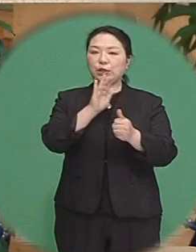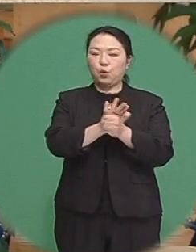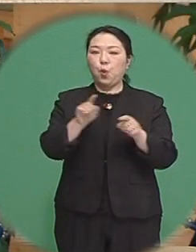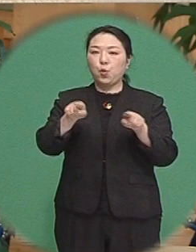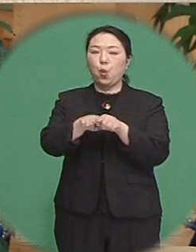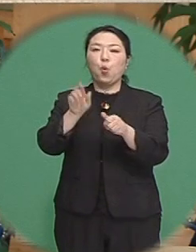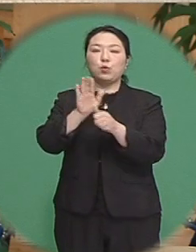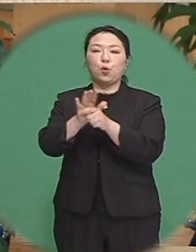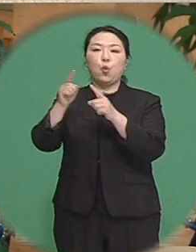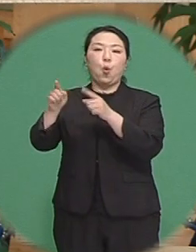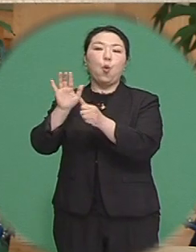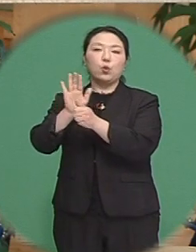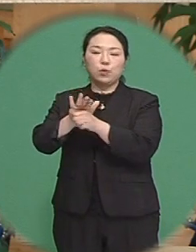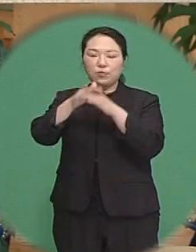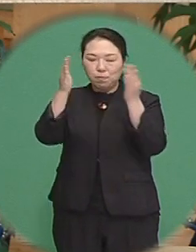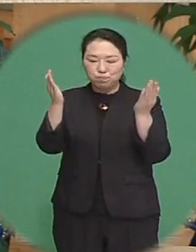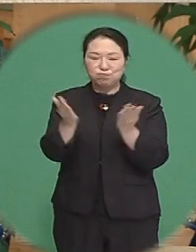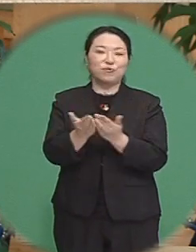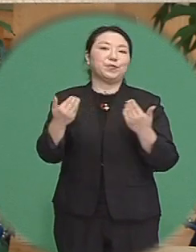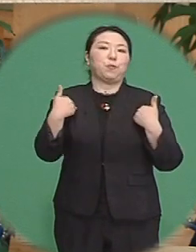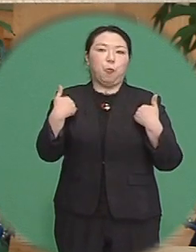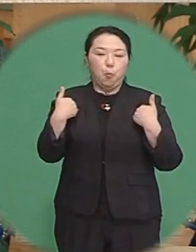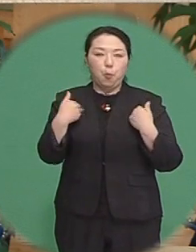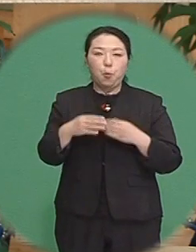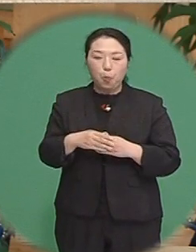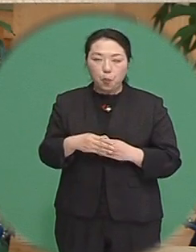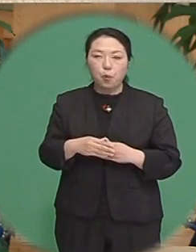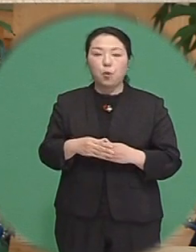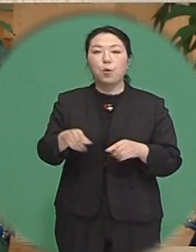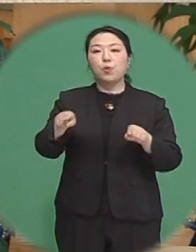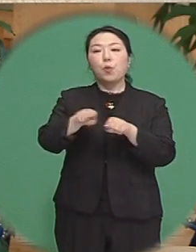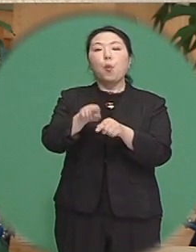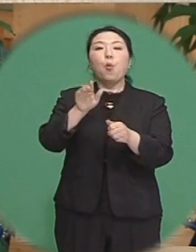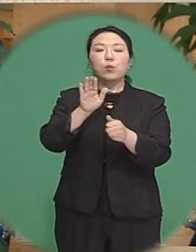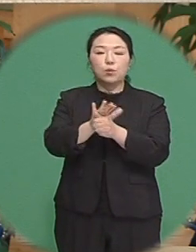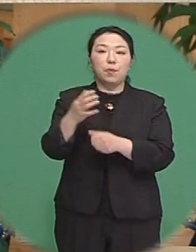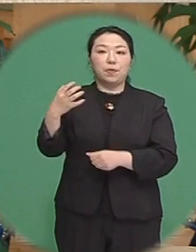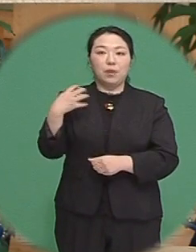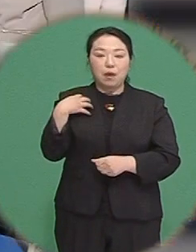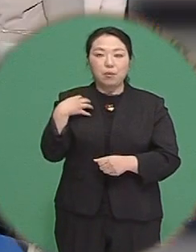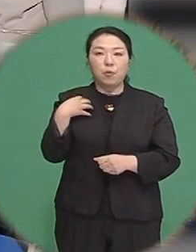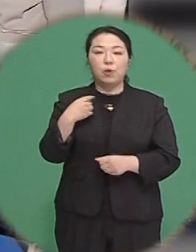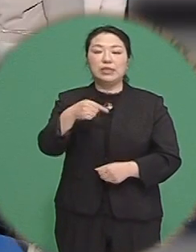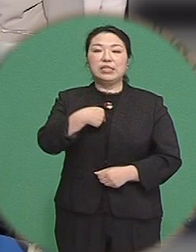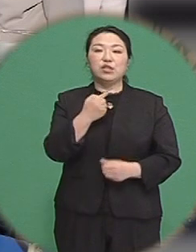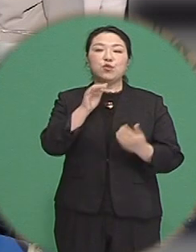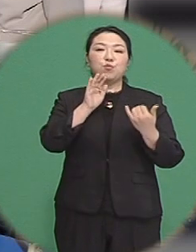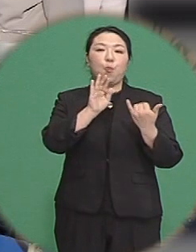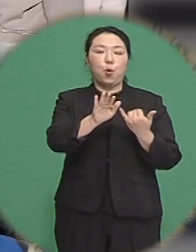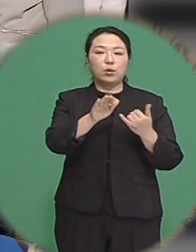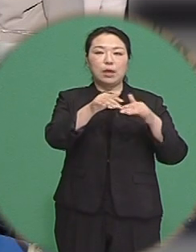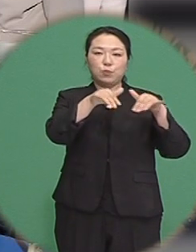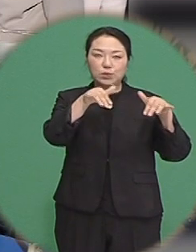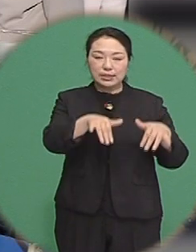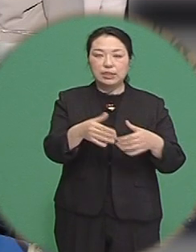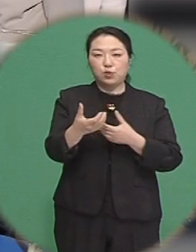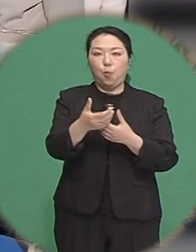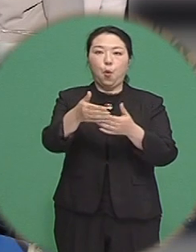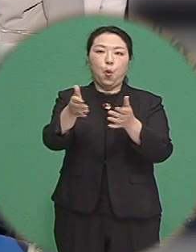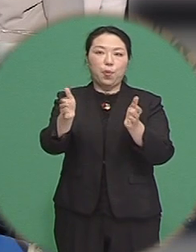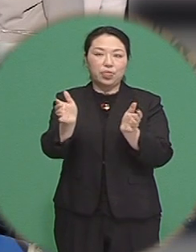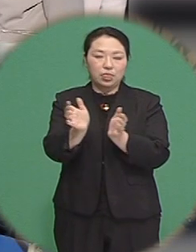公助の力を結集することですまず共助の担い手となる自主防災組織や消防